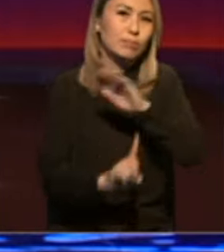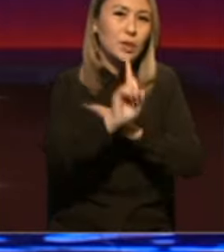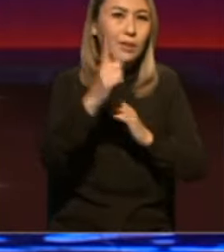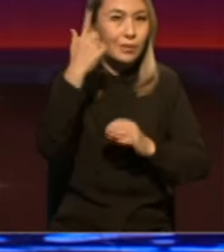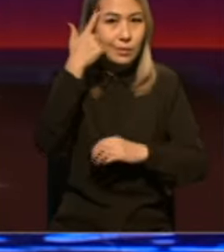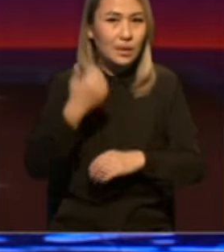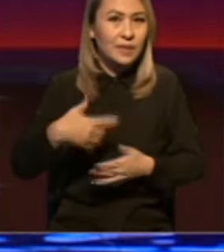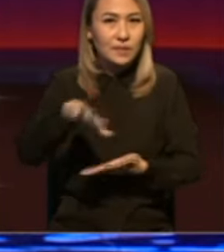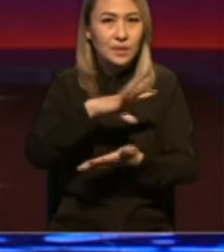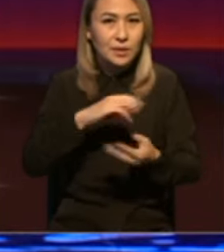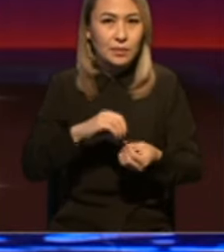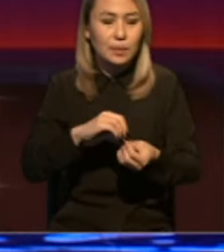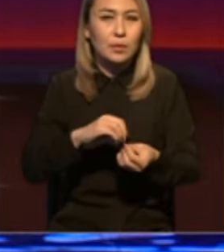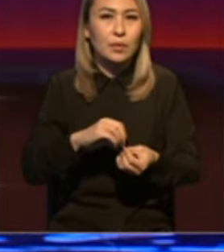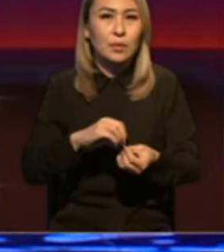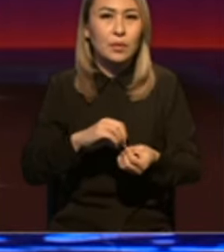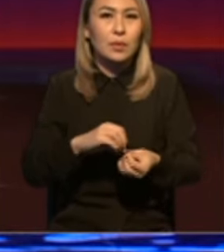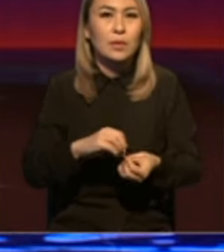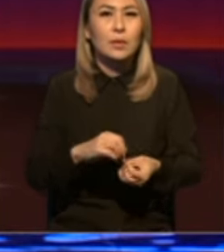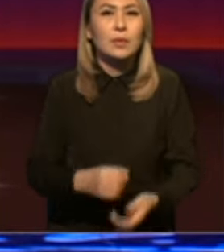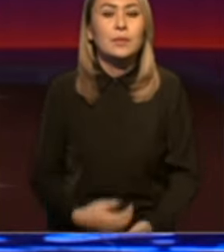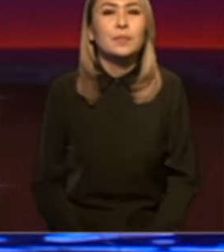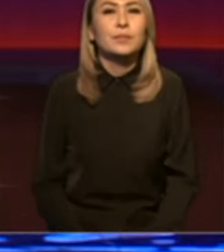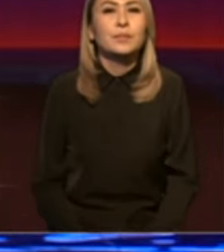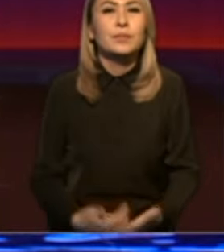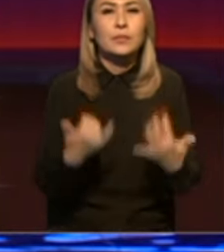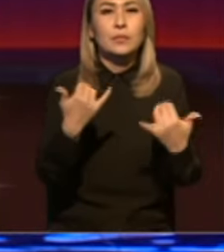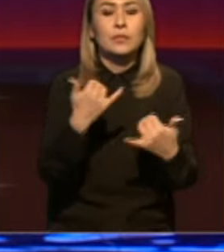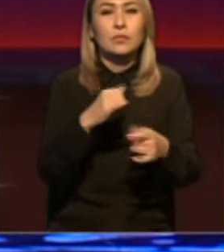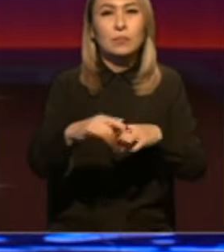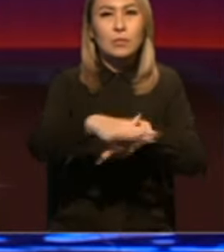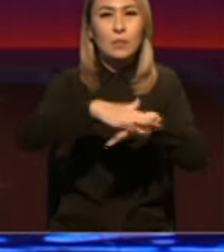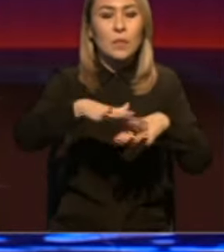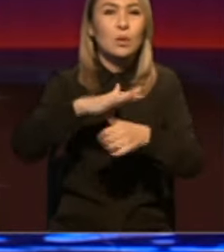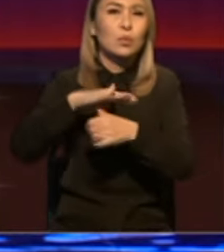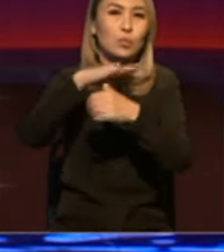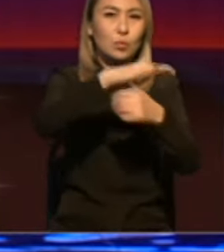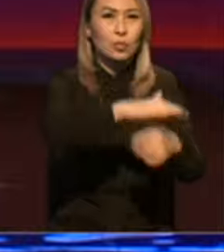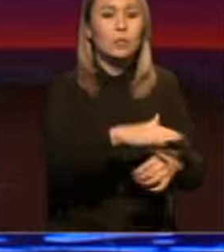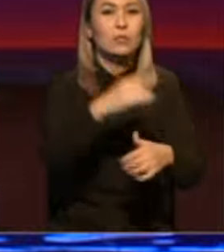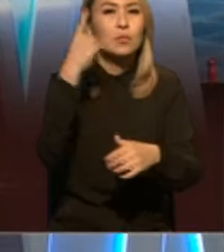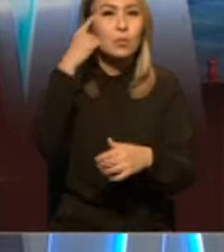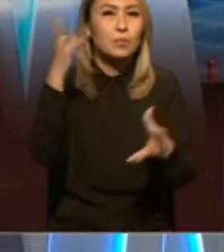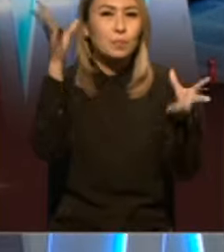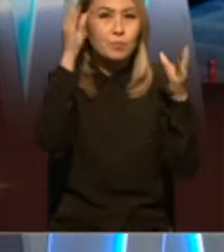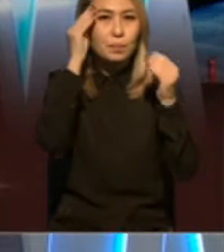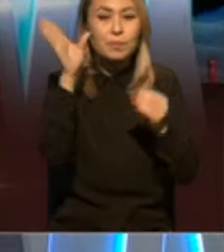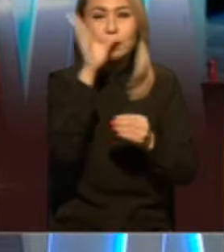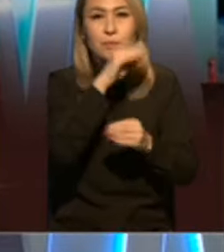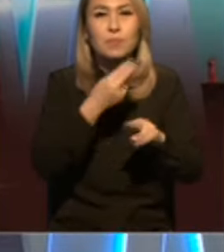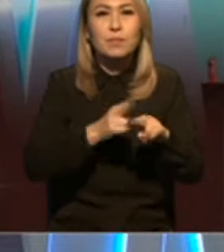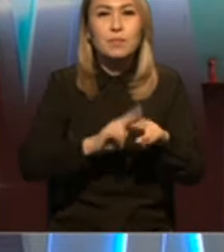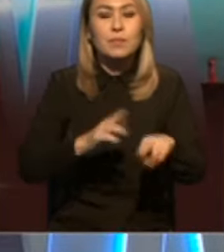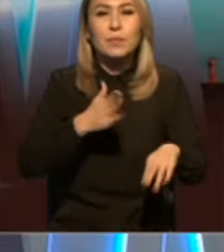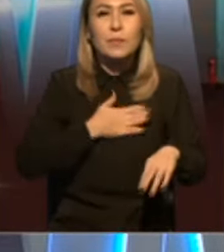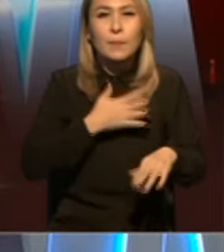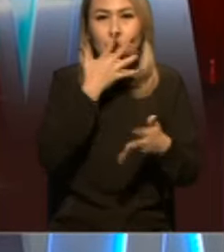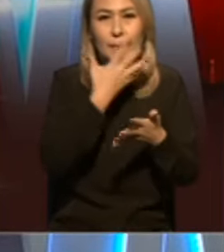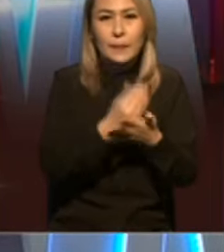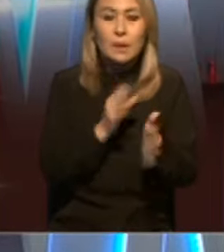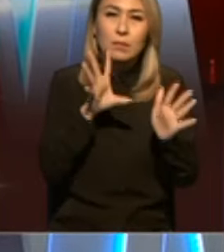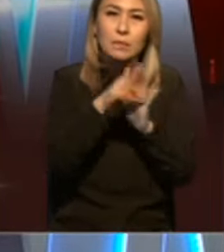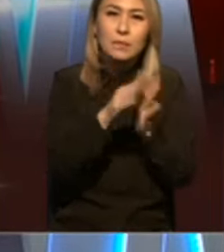да бір мойындауымыз керек. Көпір салу болсын, мысалға қазіргі ұшырып жатқан дрондардың өзі бізге үлгі болатын жағдай. Бірақ осыны біз өзімізге